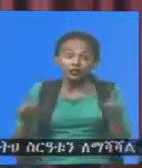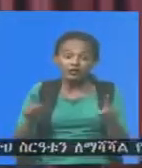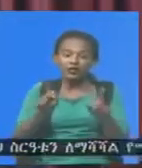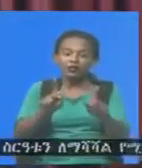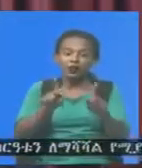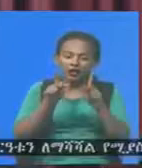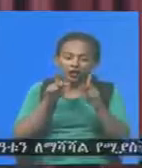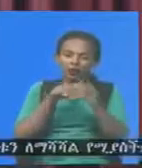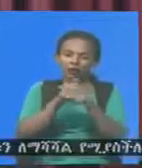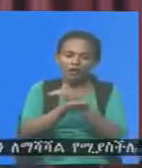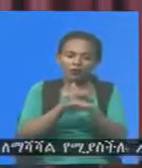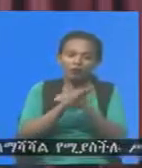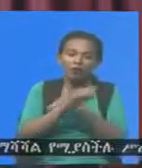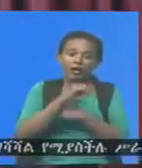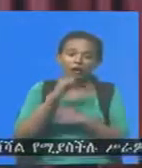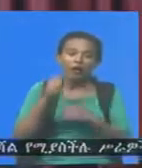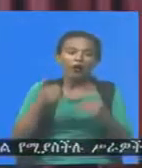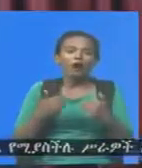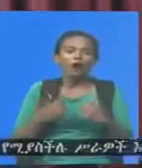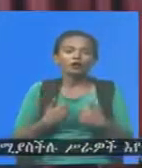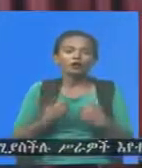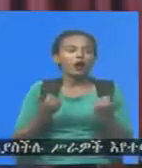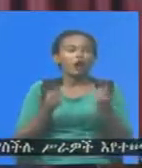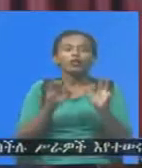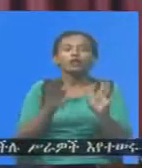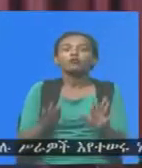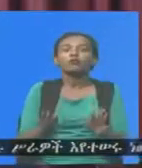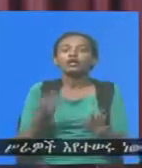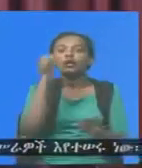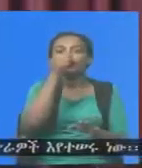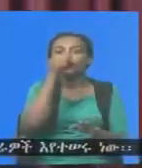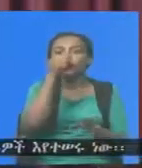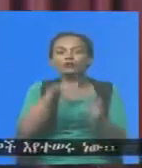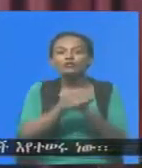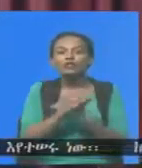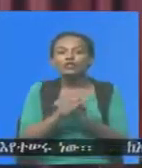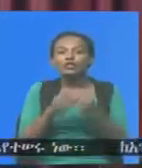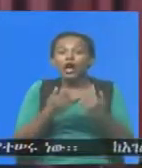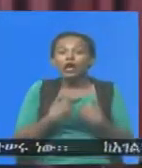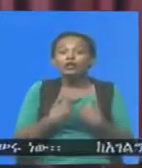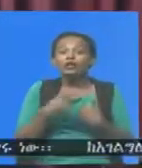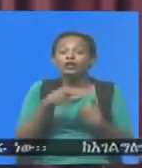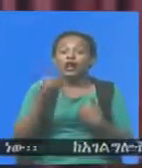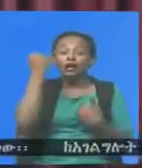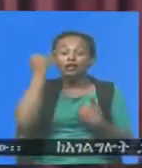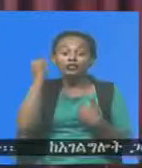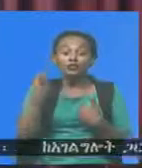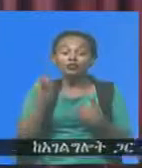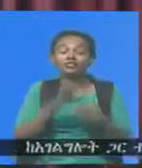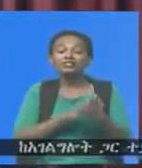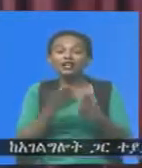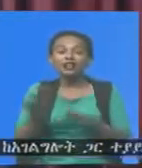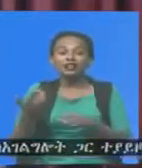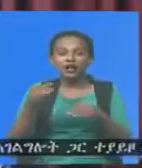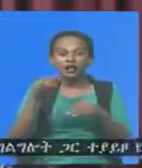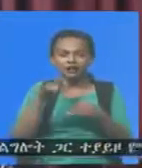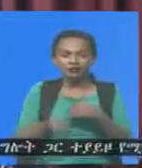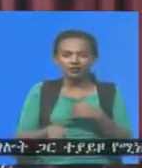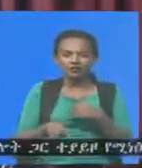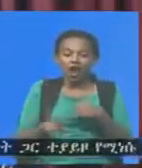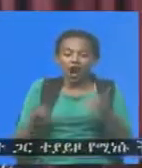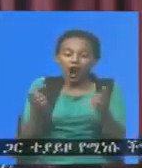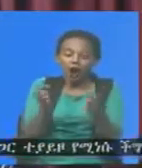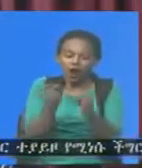ቢገባም ባይገባም አለ የለም እንዴ? አሁን ኢትዮጵያ ውስጥ ያለ ሐሳብ መስተናገድ መቻል አለበት፣ አቃፊ መሆን